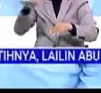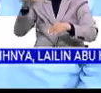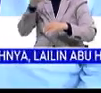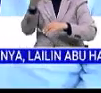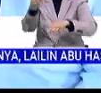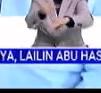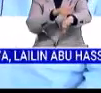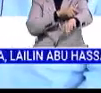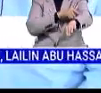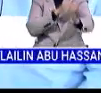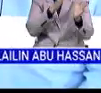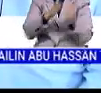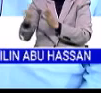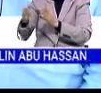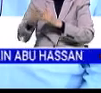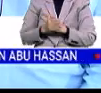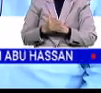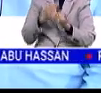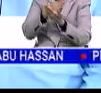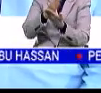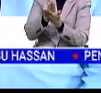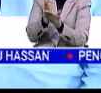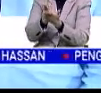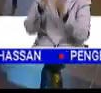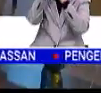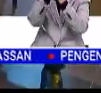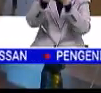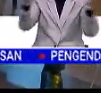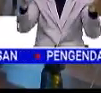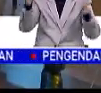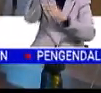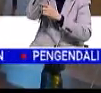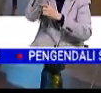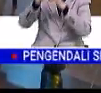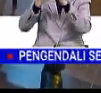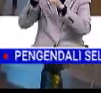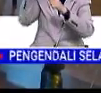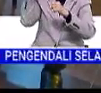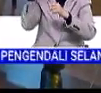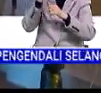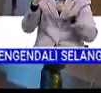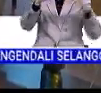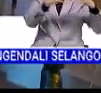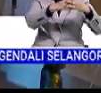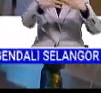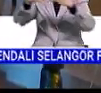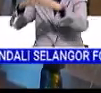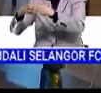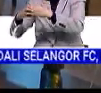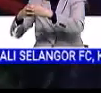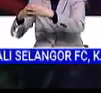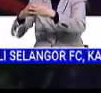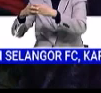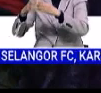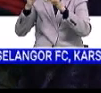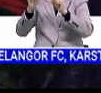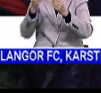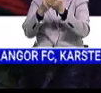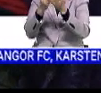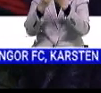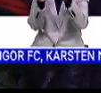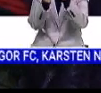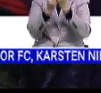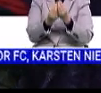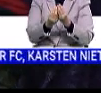dan Panjang. Ini termasuk belanjawan yang diumumkan kerajaan tahun lalu serta pakej-pakej rangsangan melibatkan jumlah peruntukan